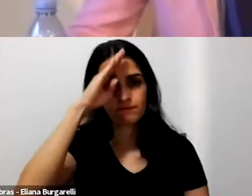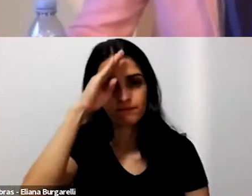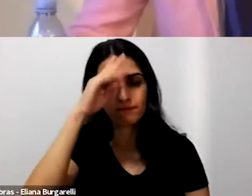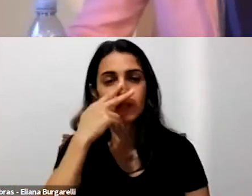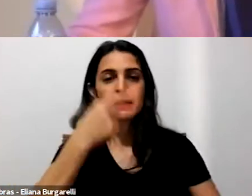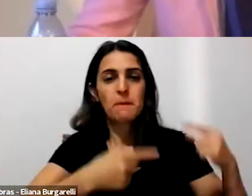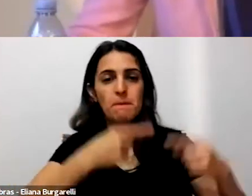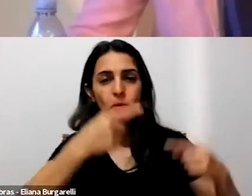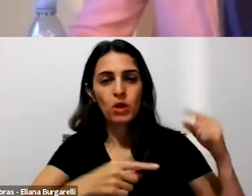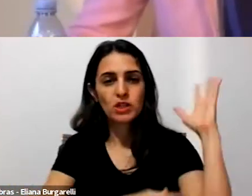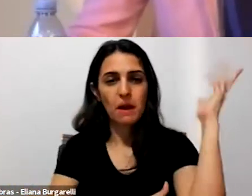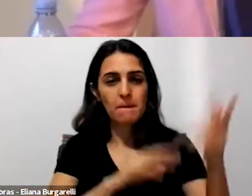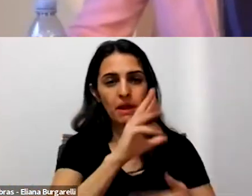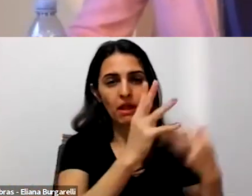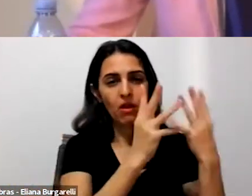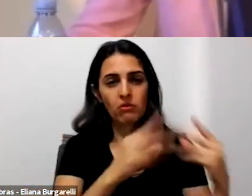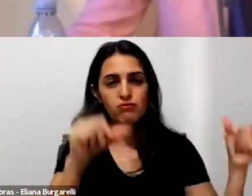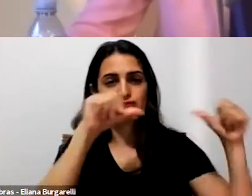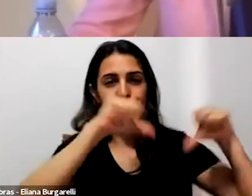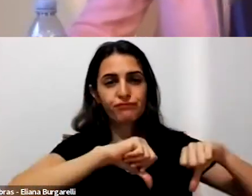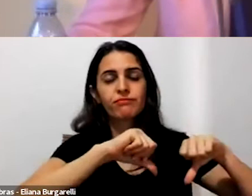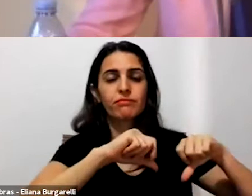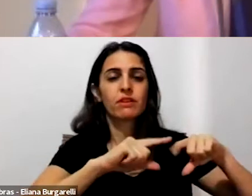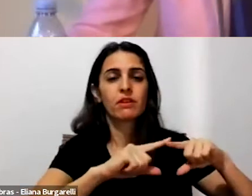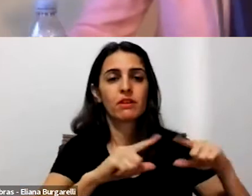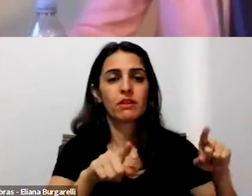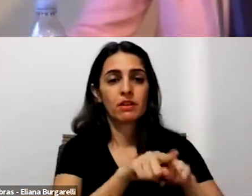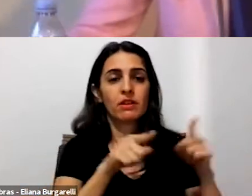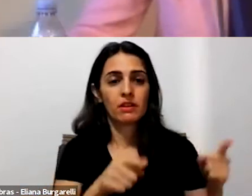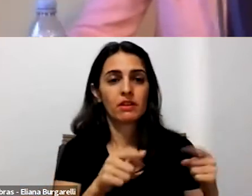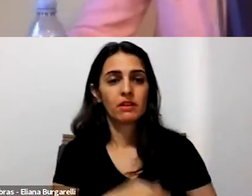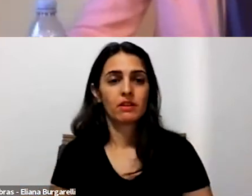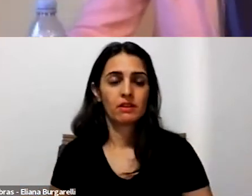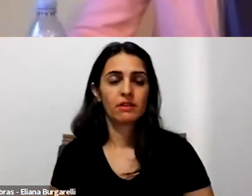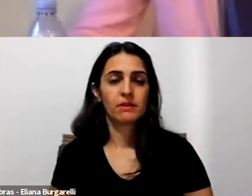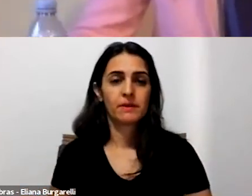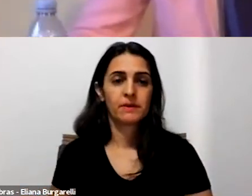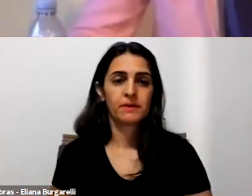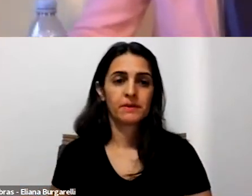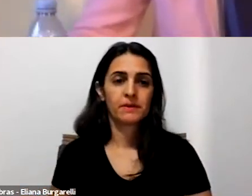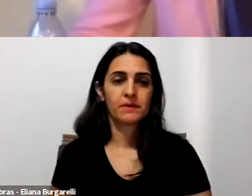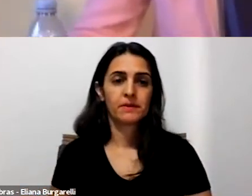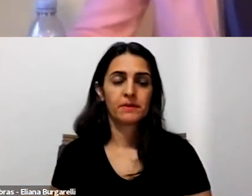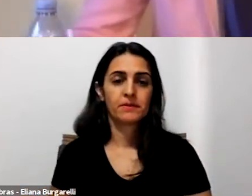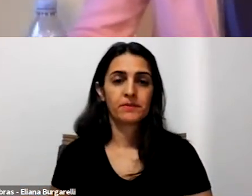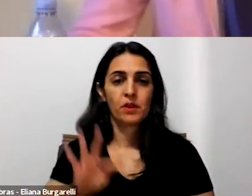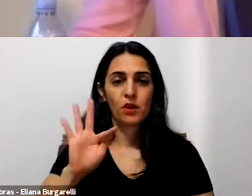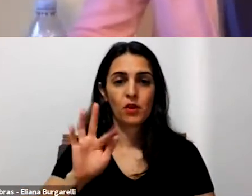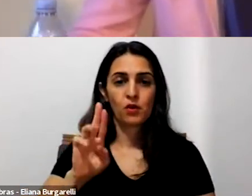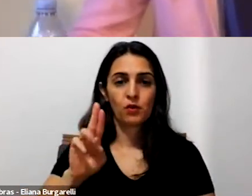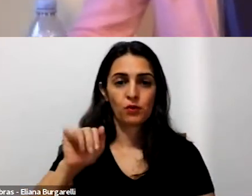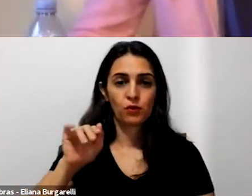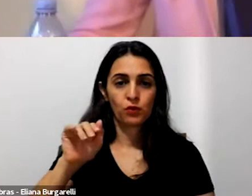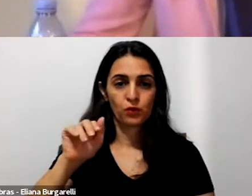políticas ambientais e também la FUNAI aussi a été fragilisée. E a FUNAI também foi